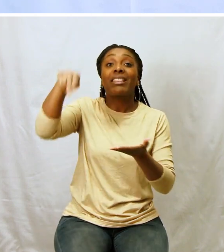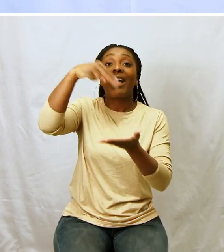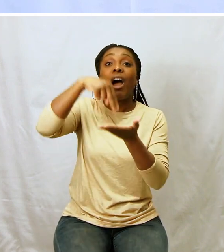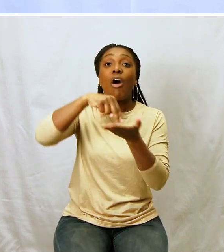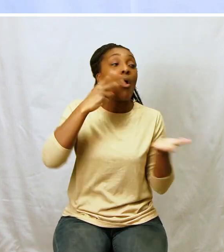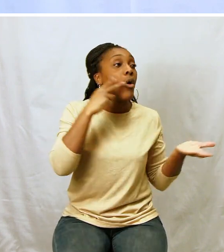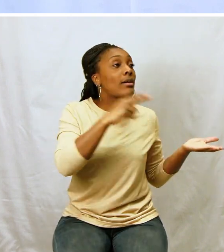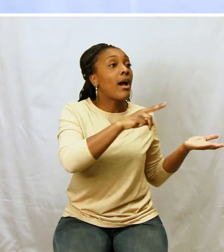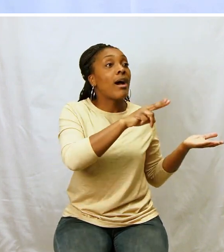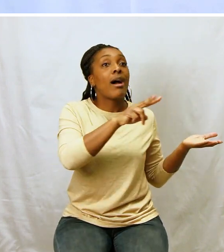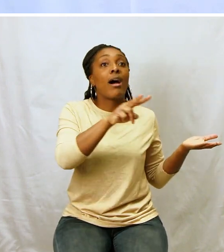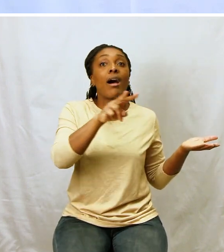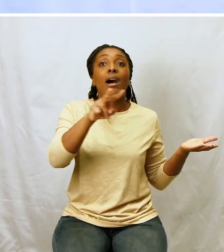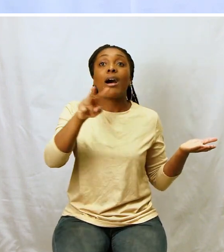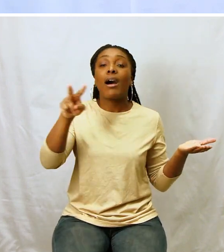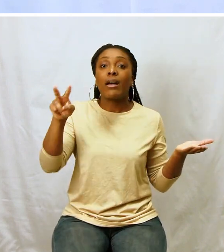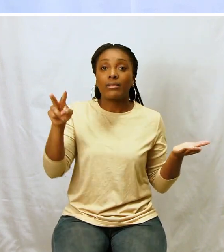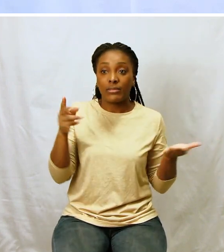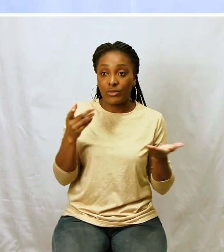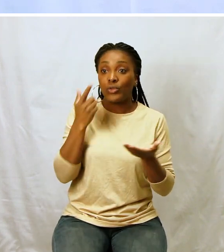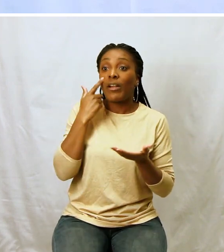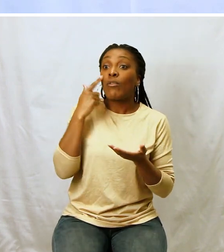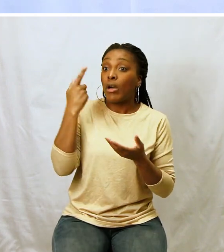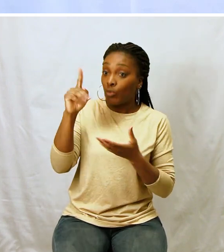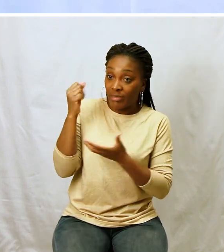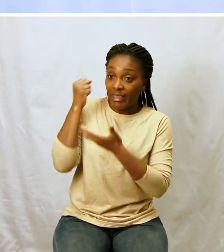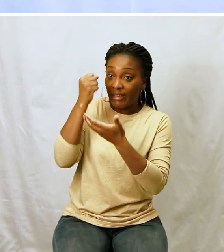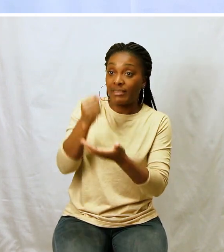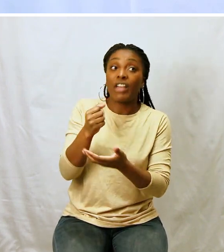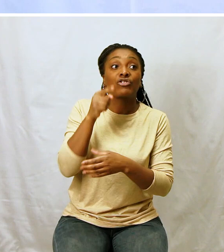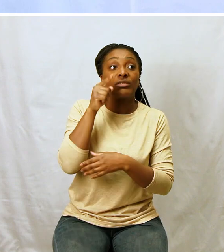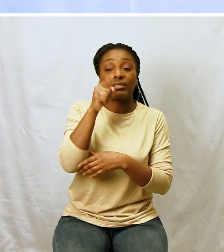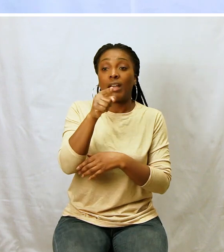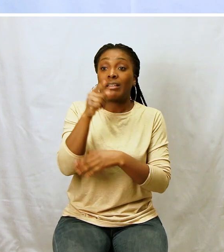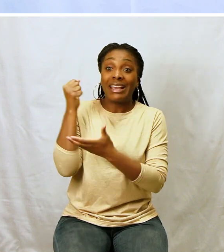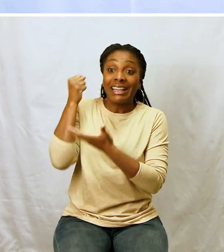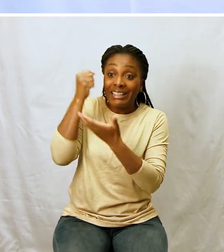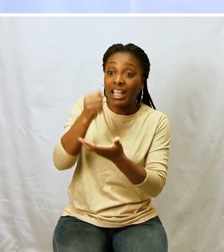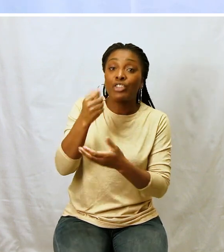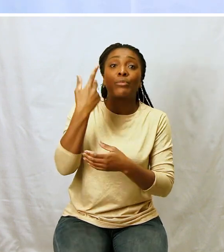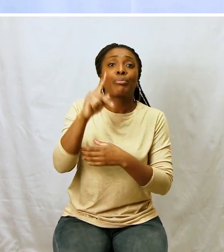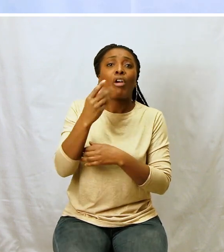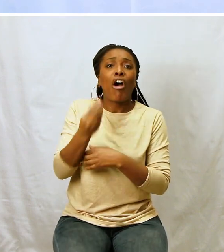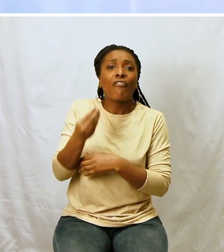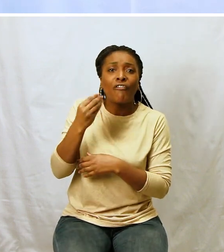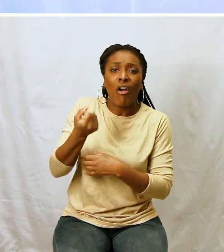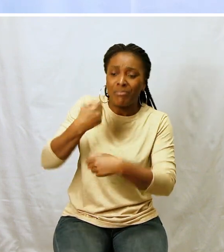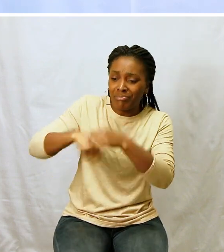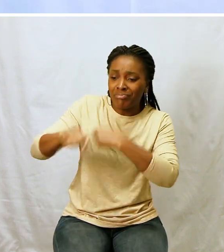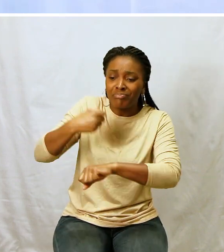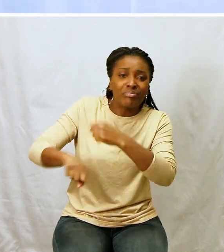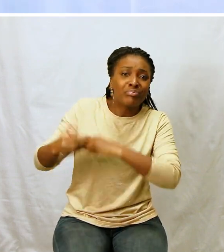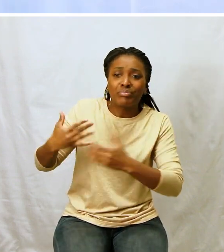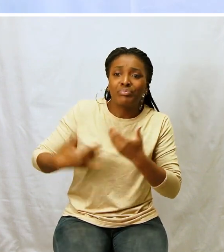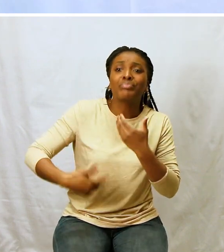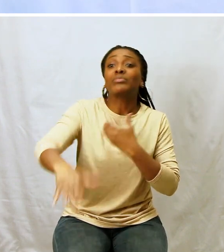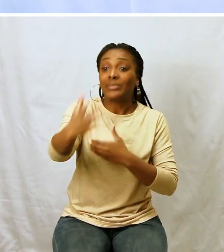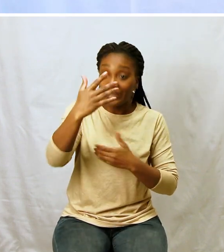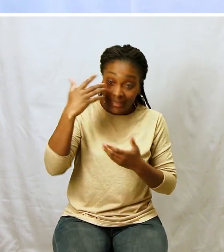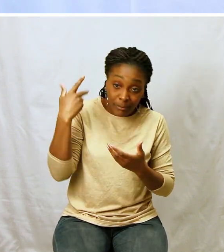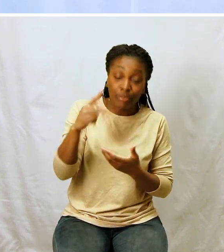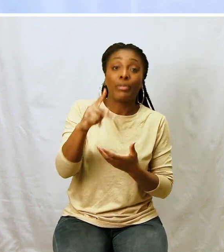tu vas pouvoir, saisir spirituellement ton héritage, que même tes enfants et les arrière-petits-enfants vont saisir et